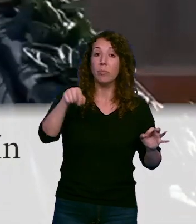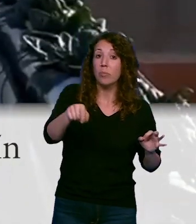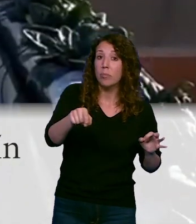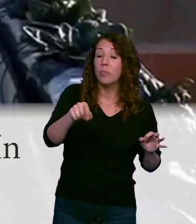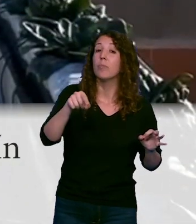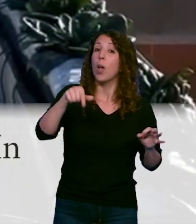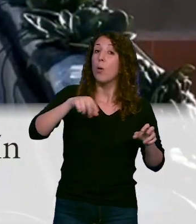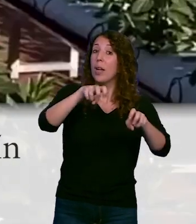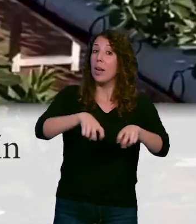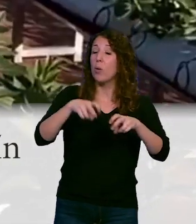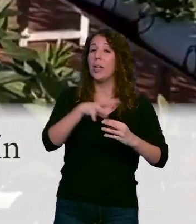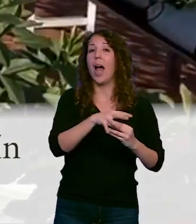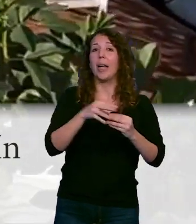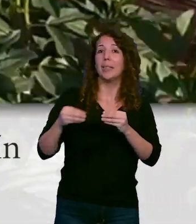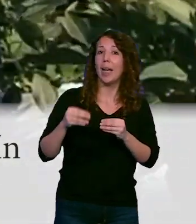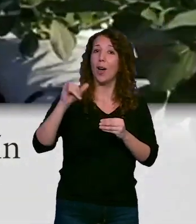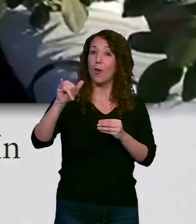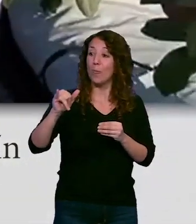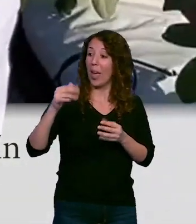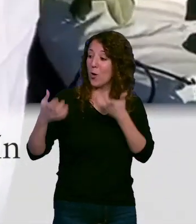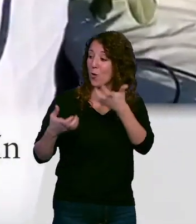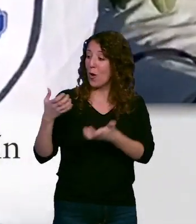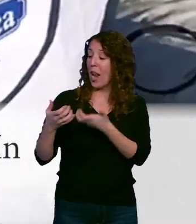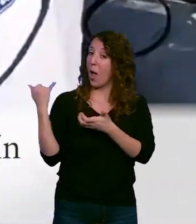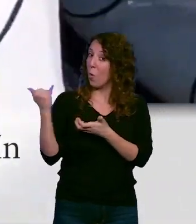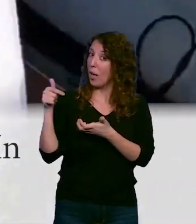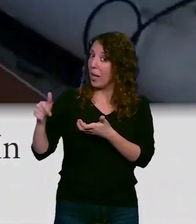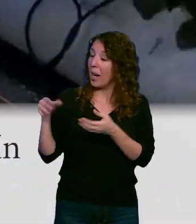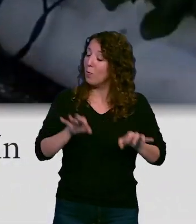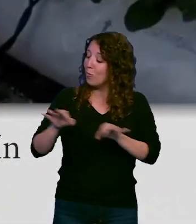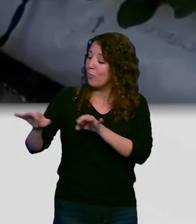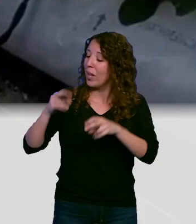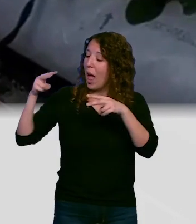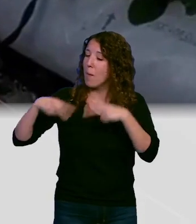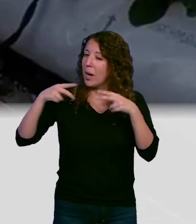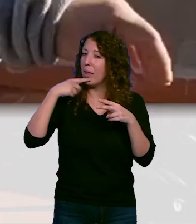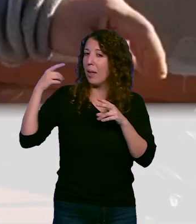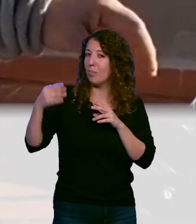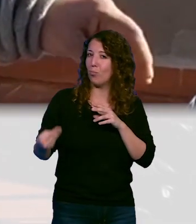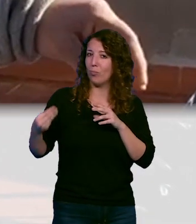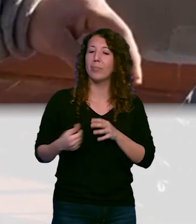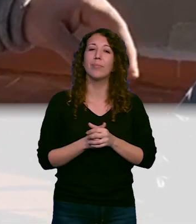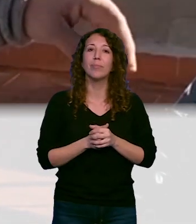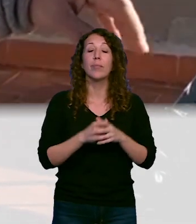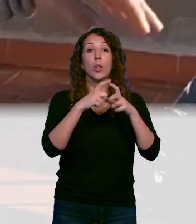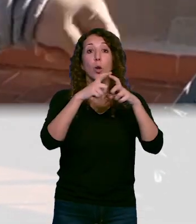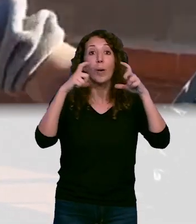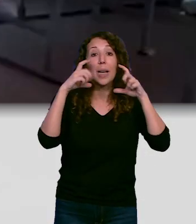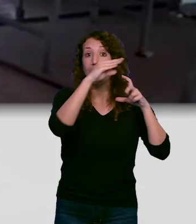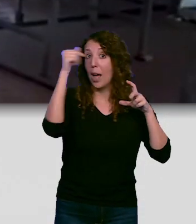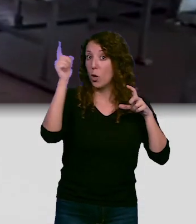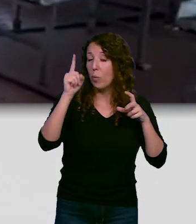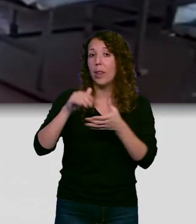Havíem recollit enciams i el nostre xef Joaquim ens ha preparat una deliciosa amanida. No oblidis portar sempre la